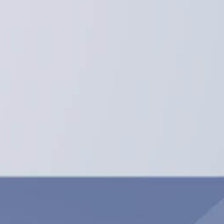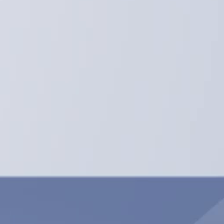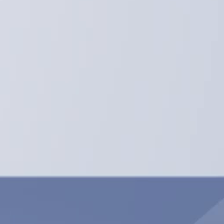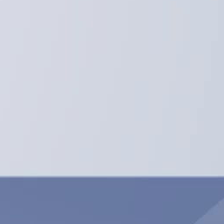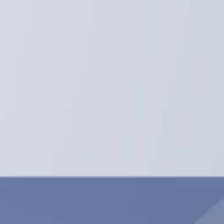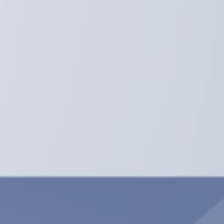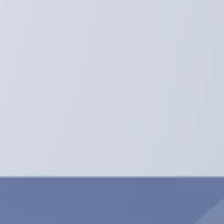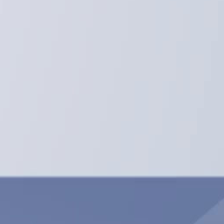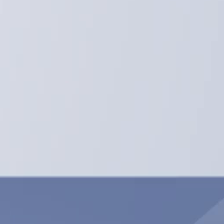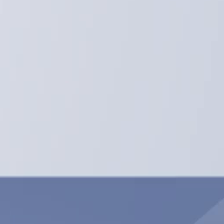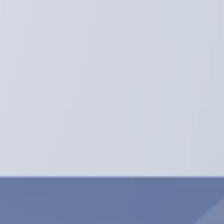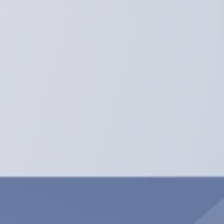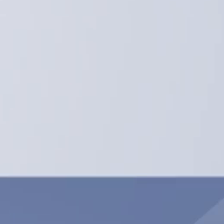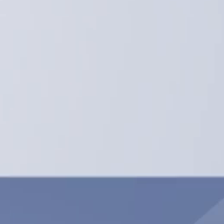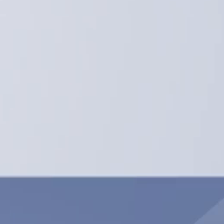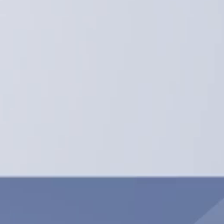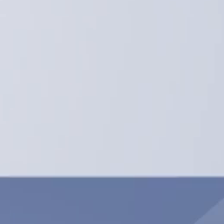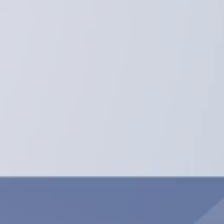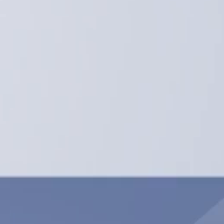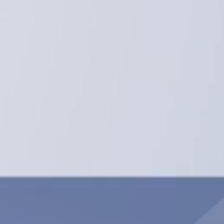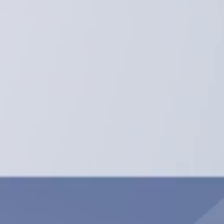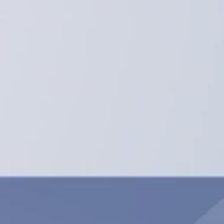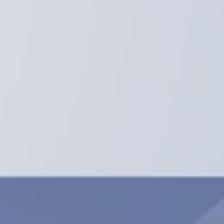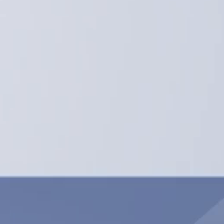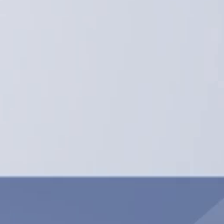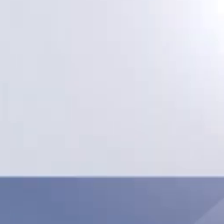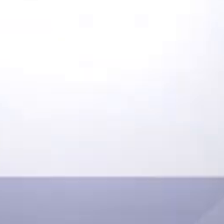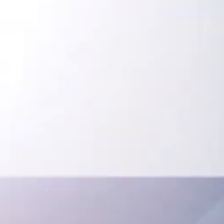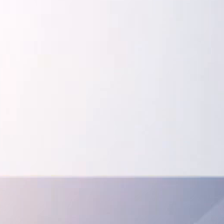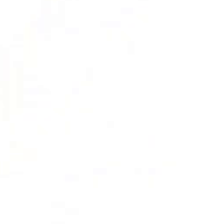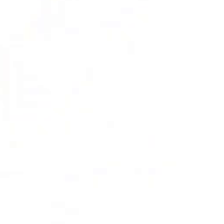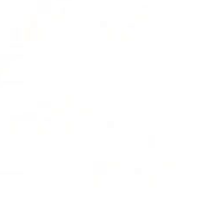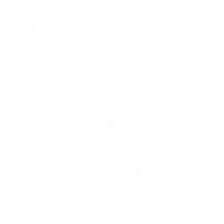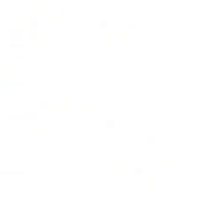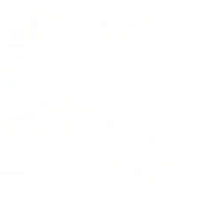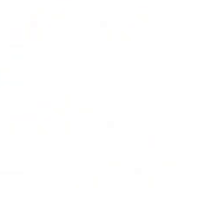이상은 선거관리위원회에서 알려드렸습니다.